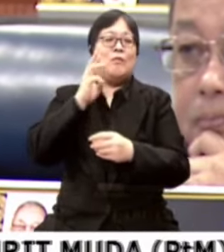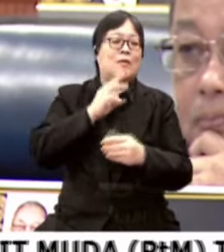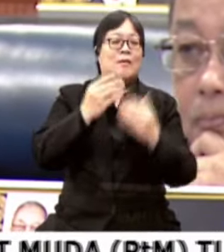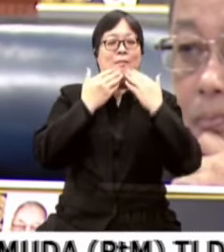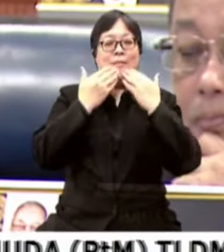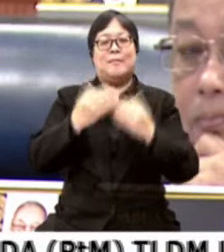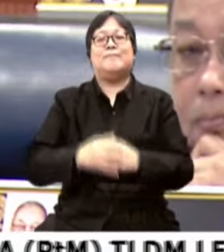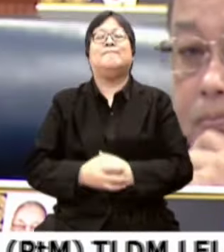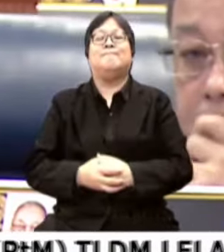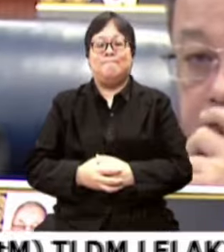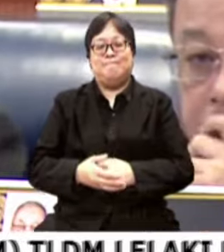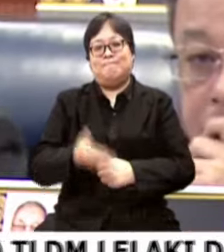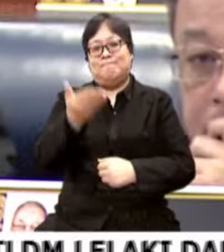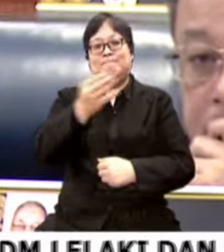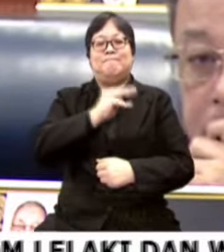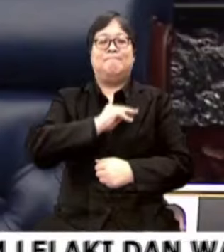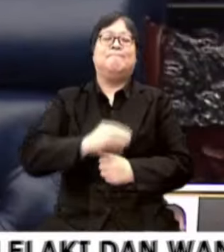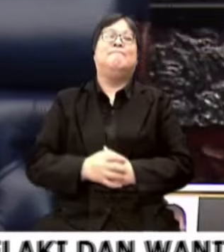menteri